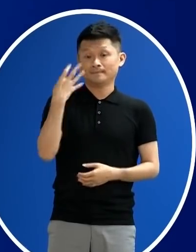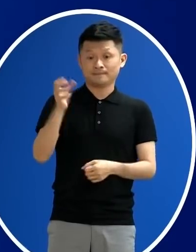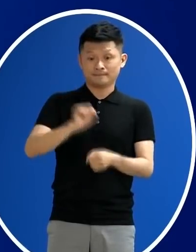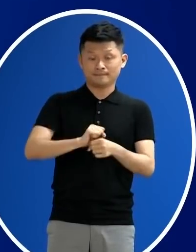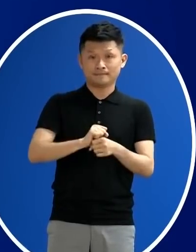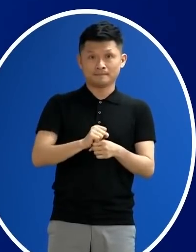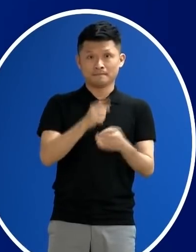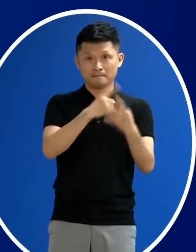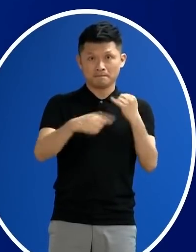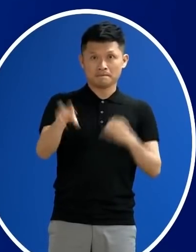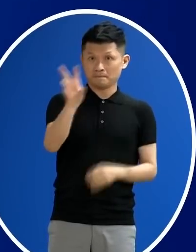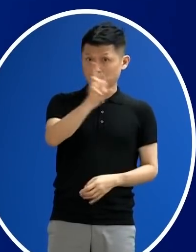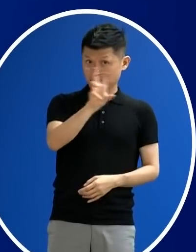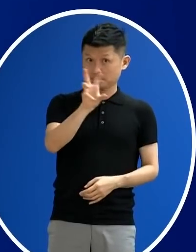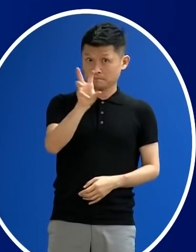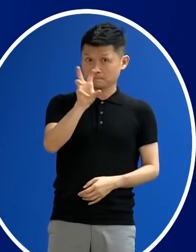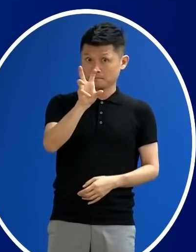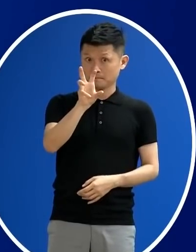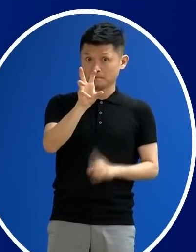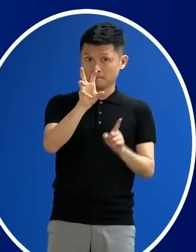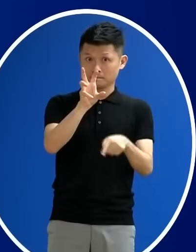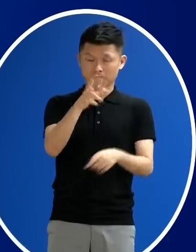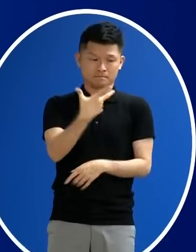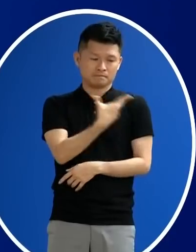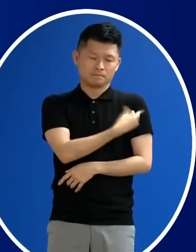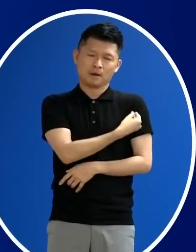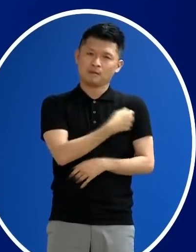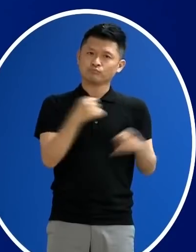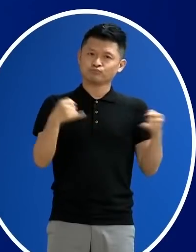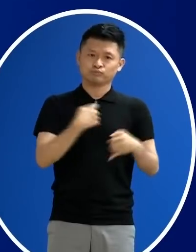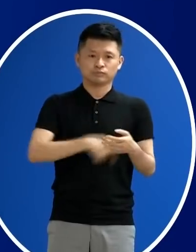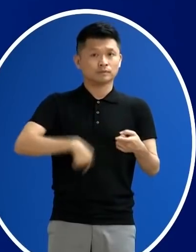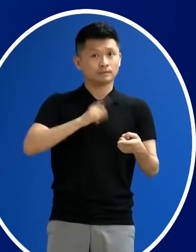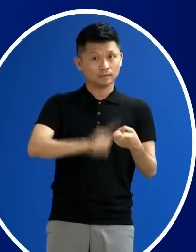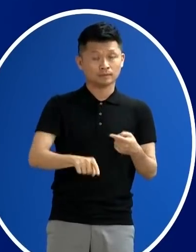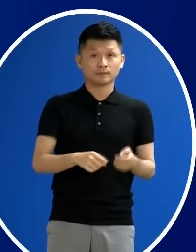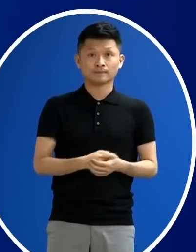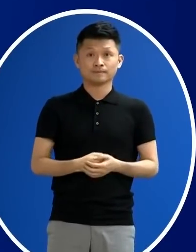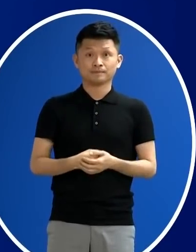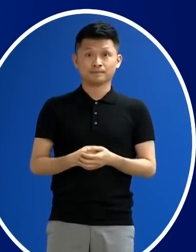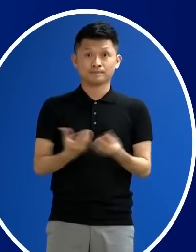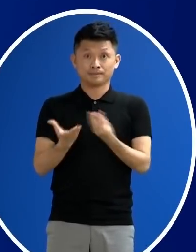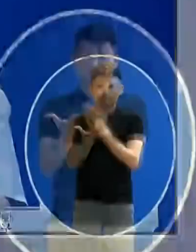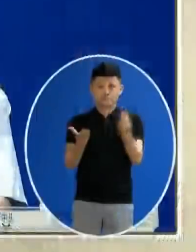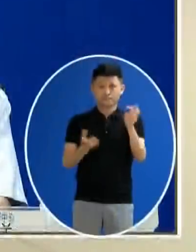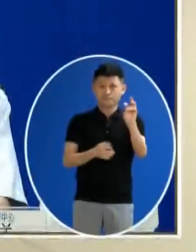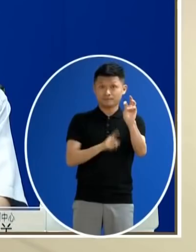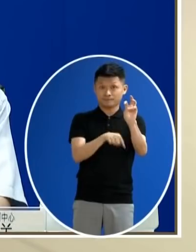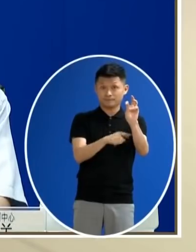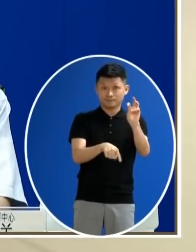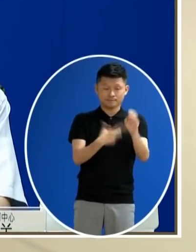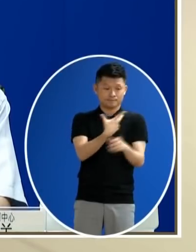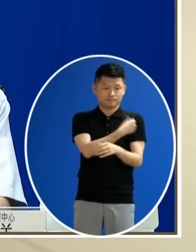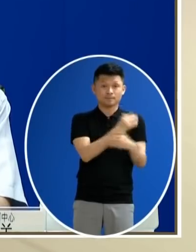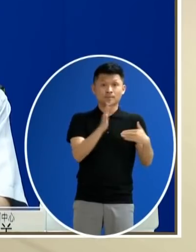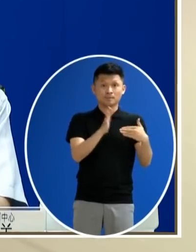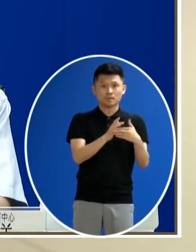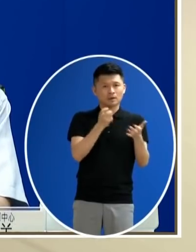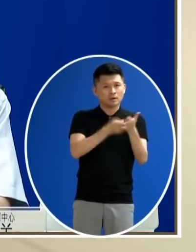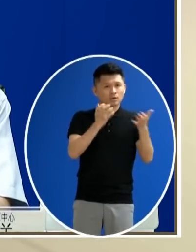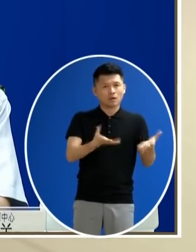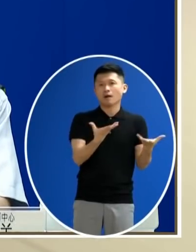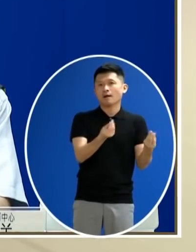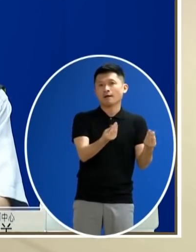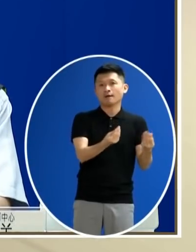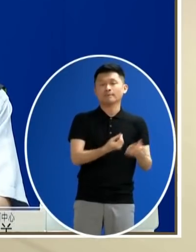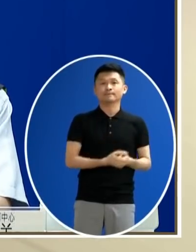增了80件的疫苗接种后不良事件，那其中有30件是疫苗接种后非严重